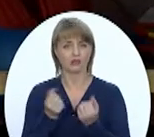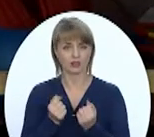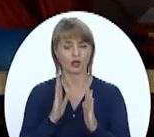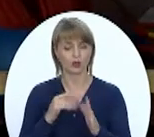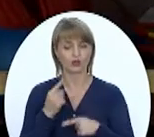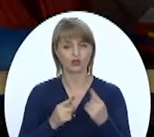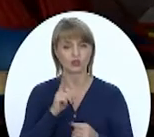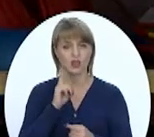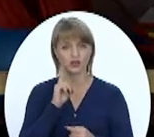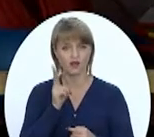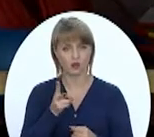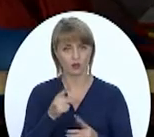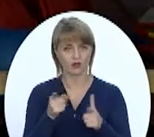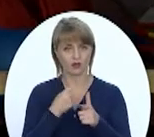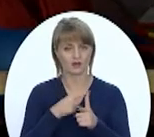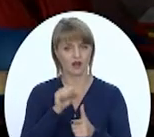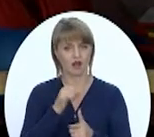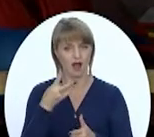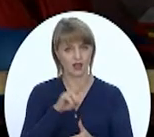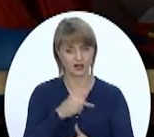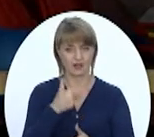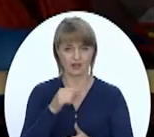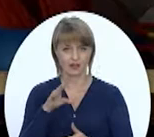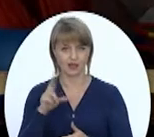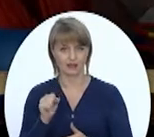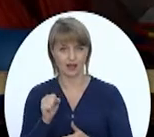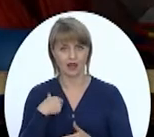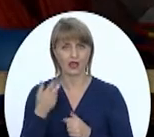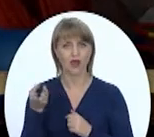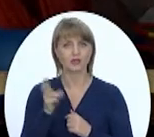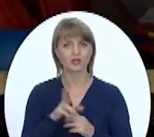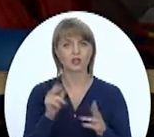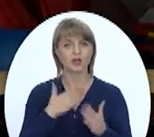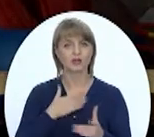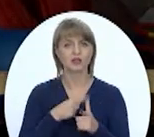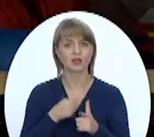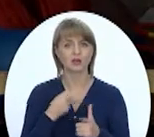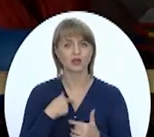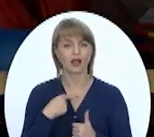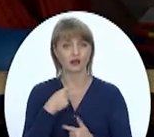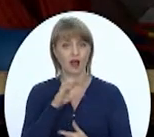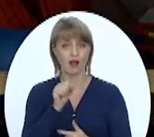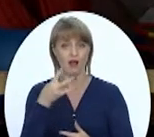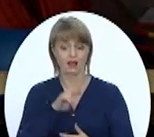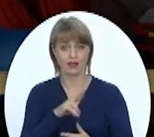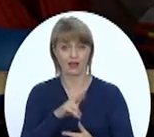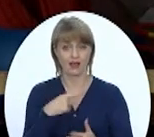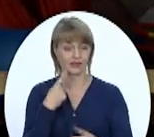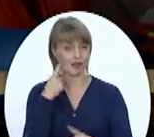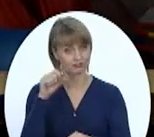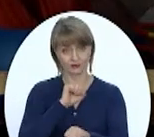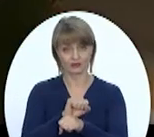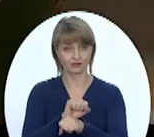только через 2 года она назвала меня Аня Герда. Я пришла, говорю, как меня зовут? Она: Аня, как мне? И я